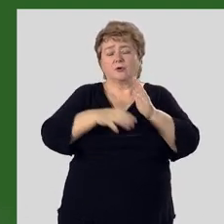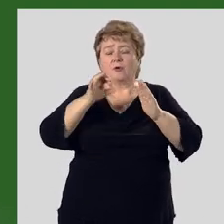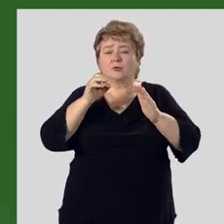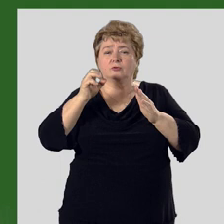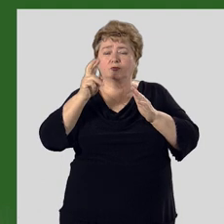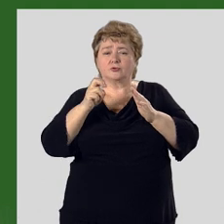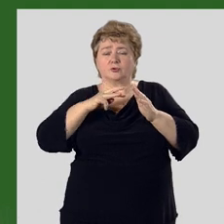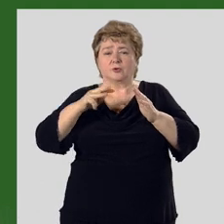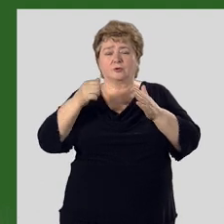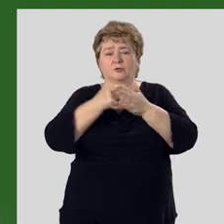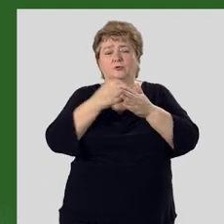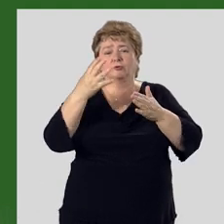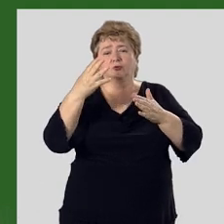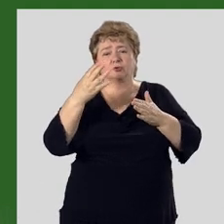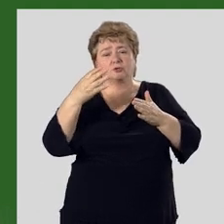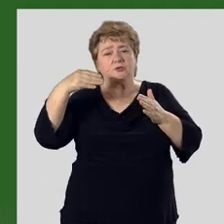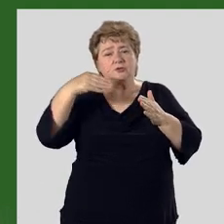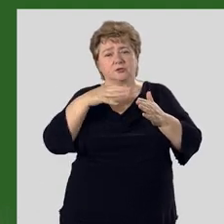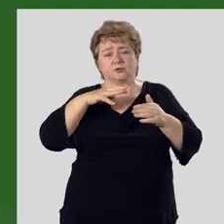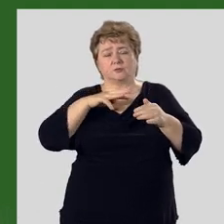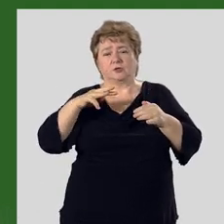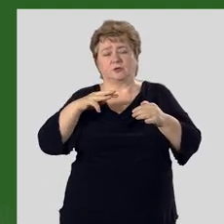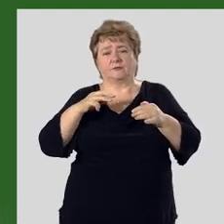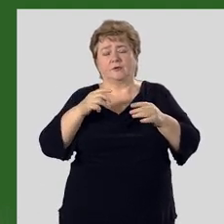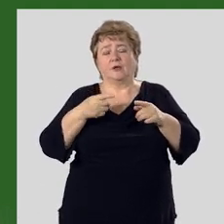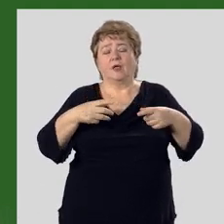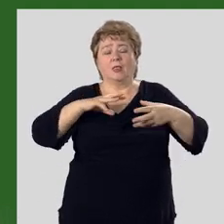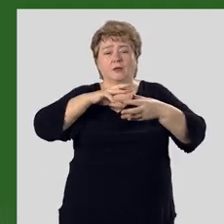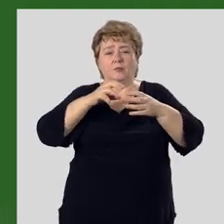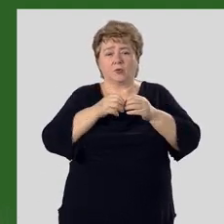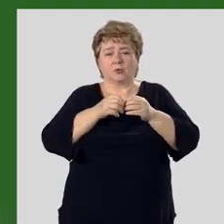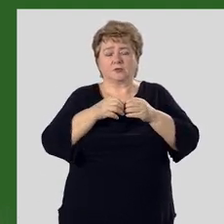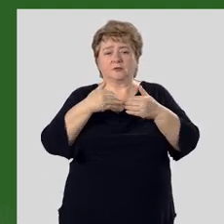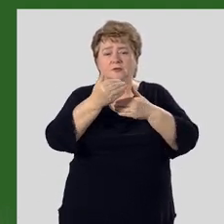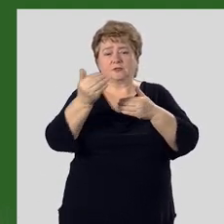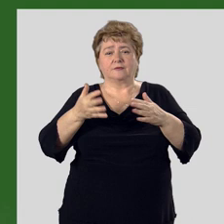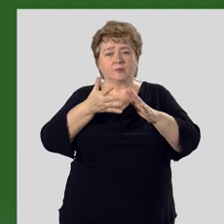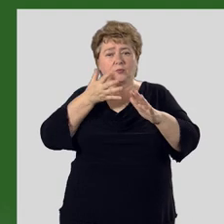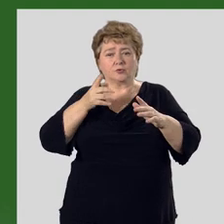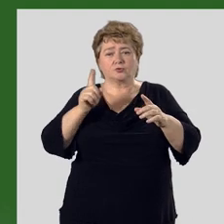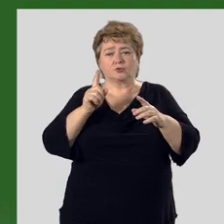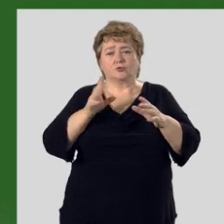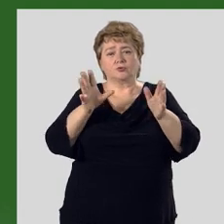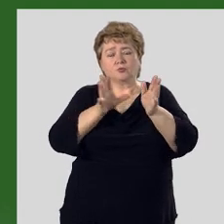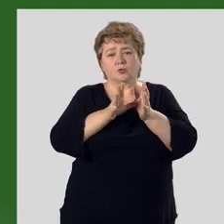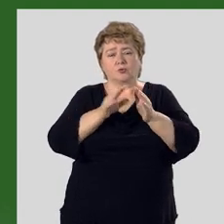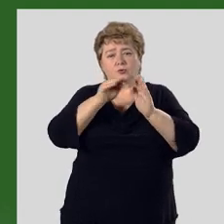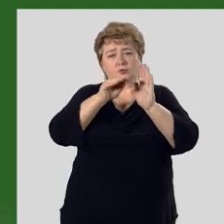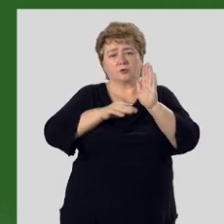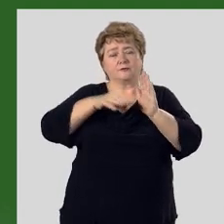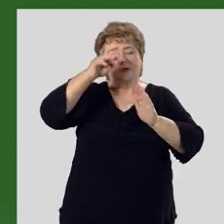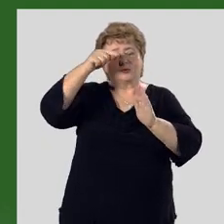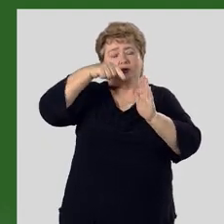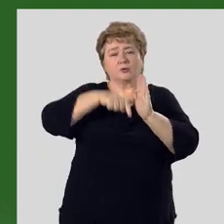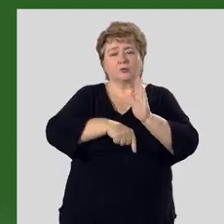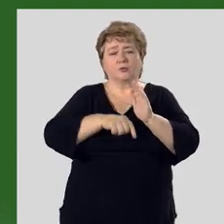200 метров до 4000 метров. Таким образом, мы с вами выяснили, что с помощью шкалы высот